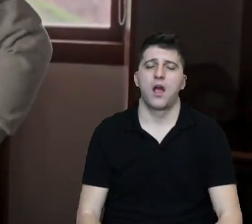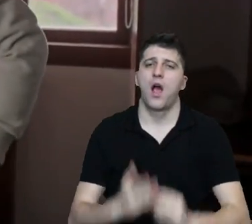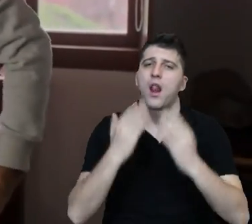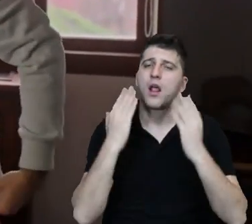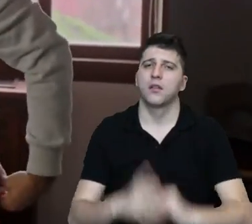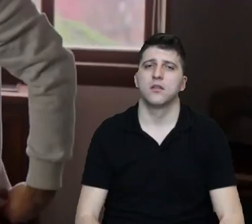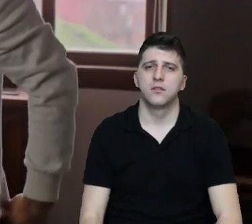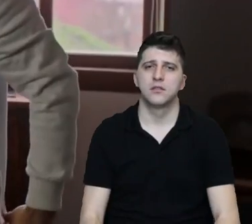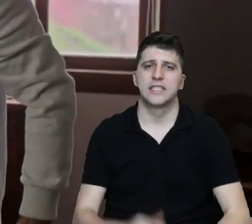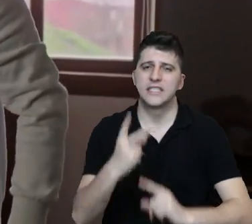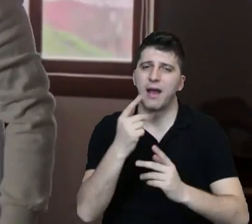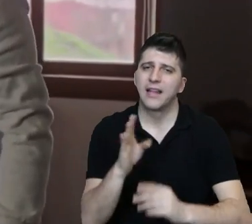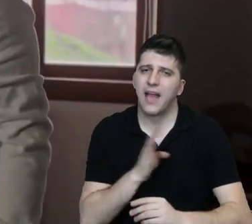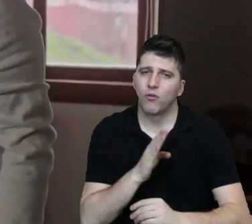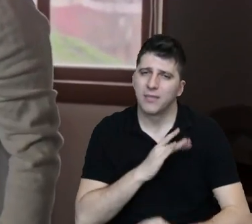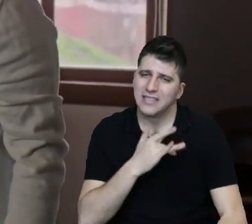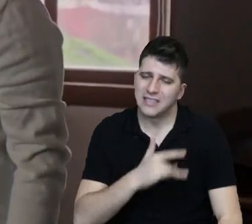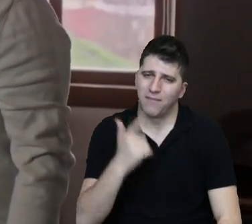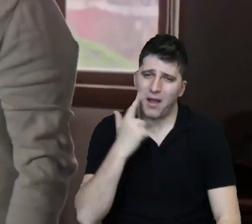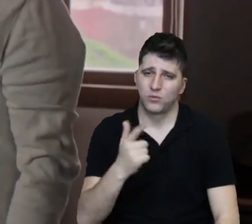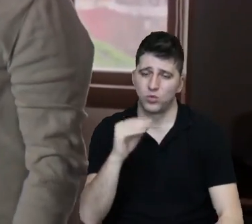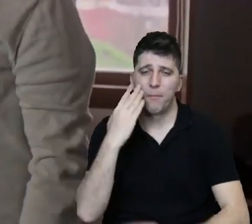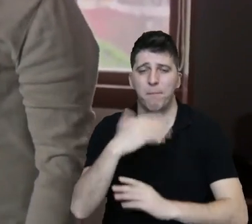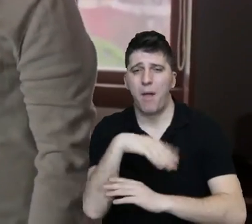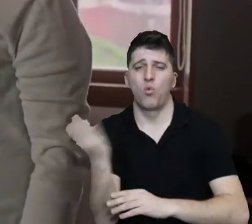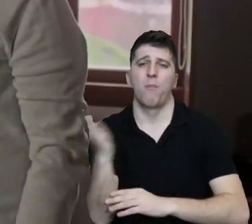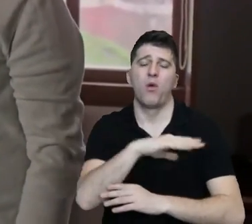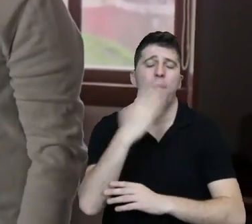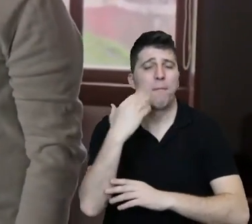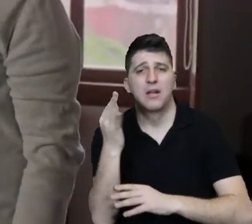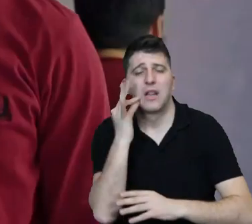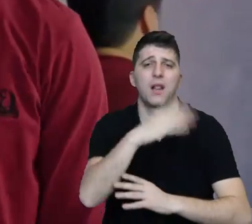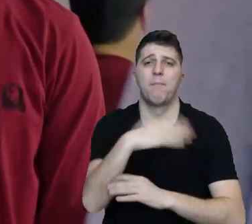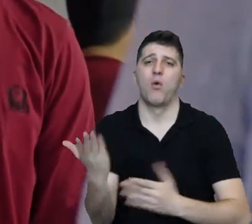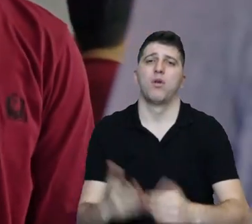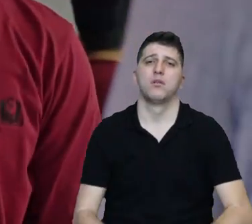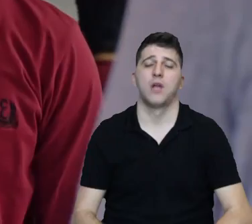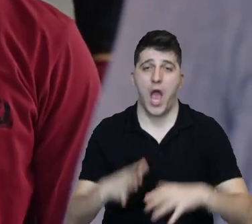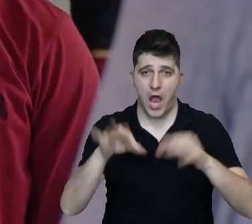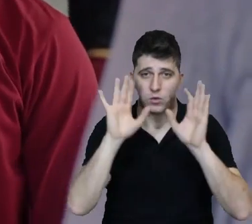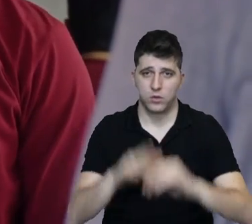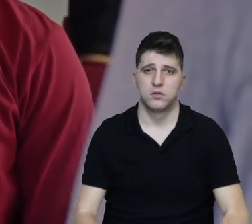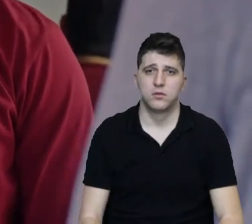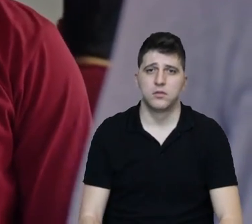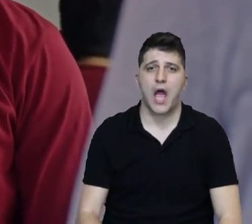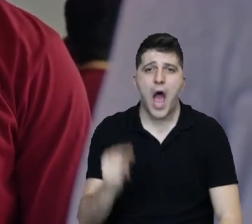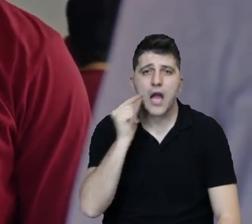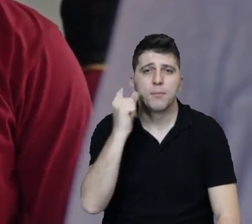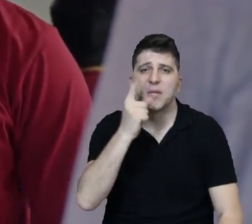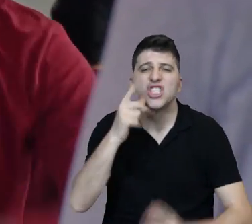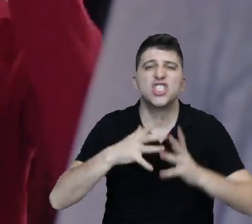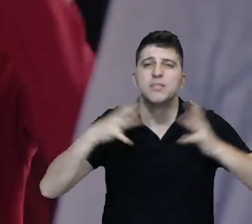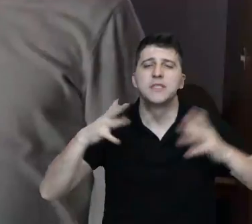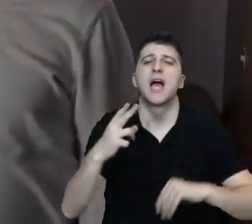Allah. İsmail yavrum insaf et bak çocuk burada ayılıyor bayılıyor, ayılıyor bayılıyor. Yapma lütfen. Hazır olun. Adamın biri